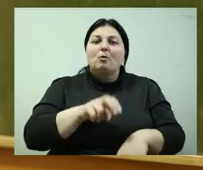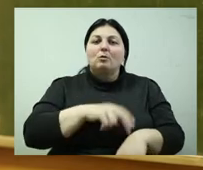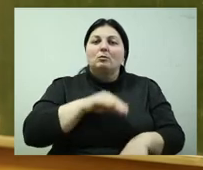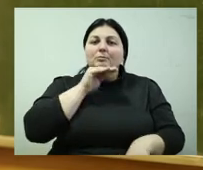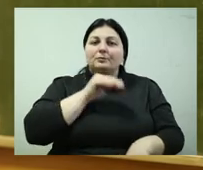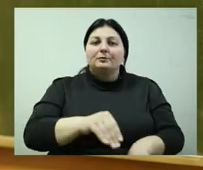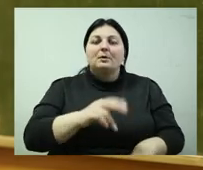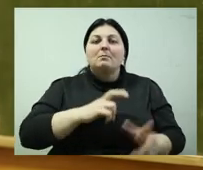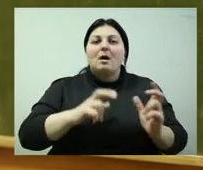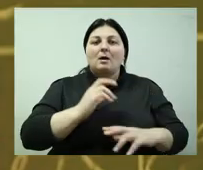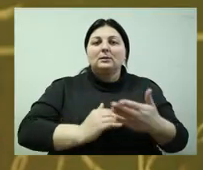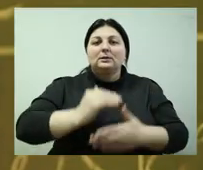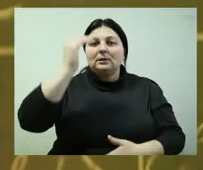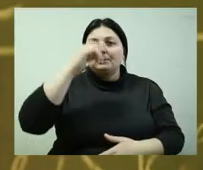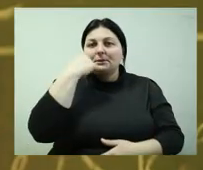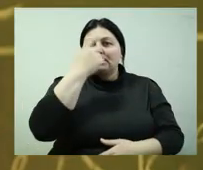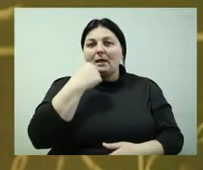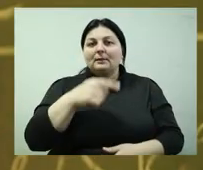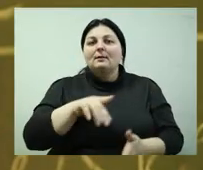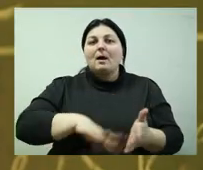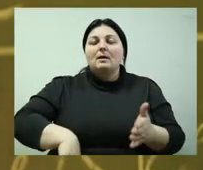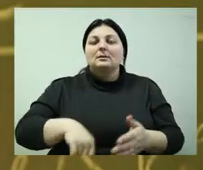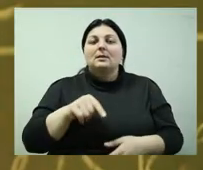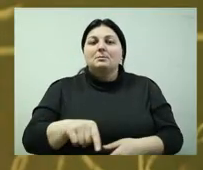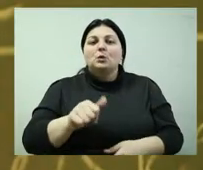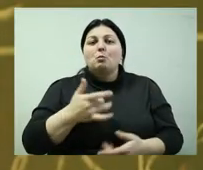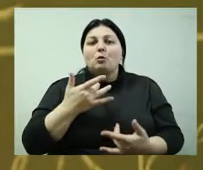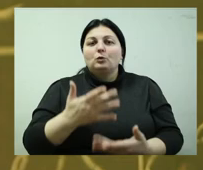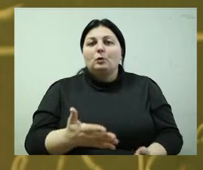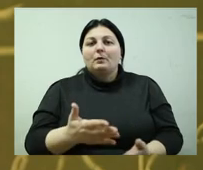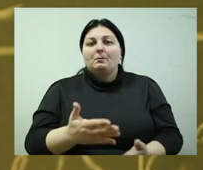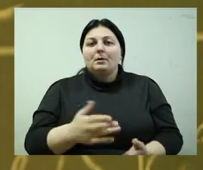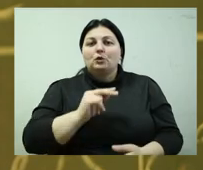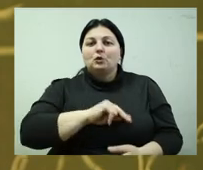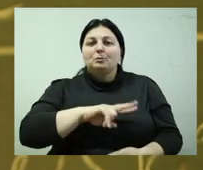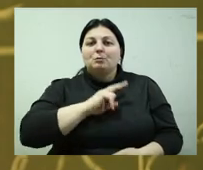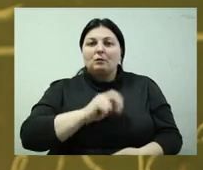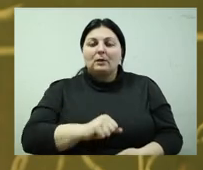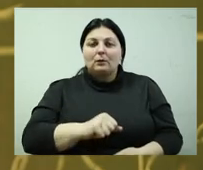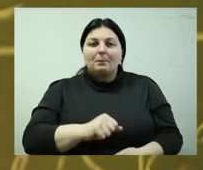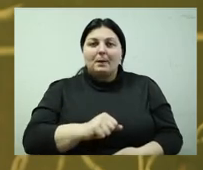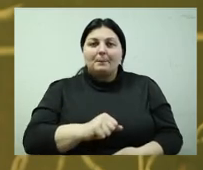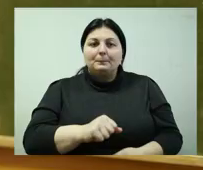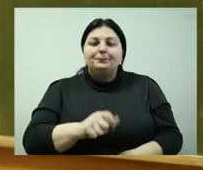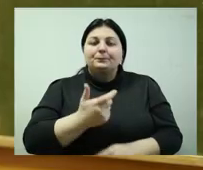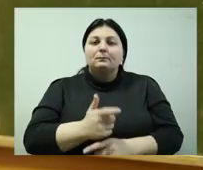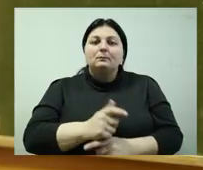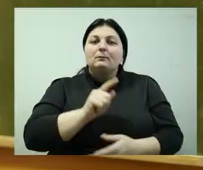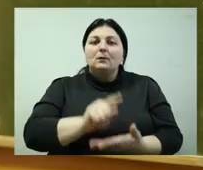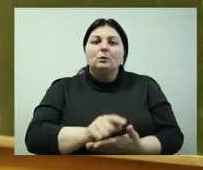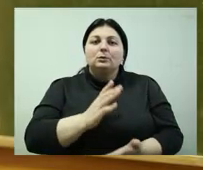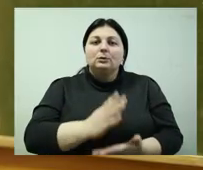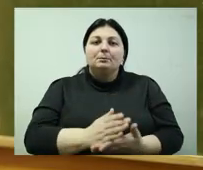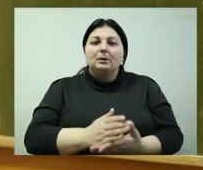და მაგისტრანტების სახლში. გარდა იმისა, რომ მოეთხოვებათ შრომის მოყვარეობა, აუცილებელია,